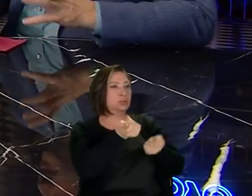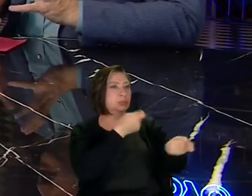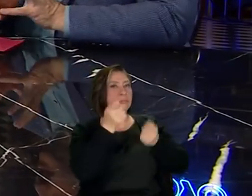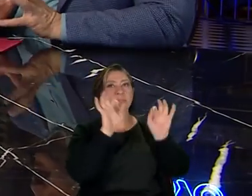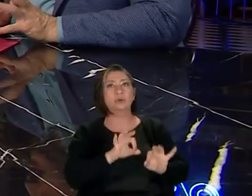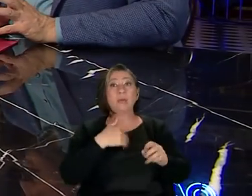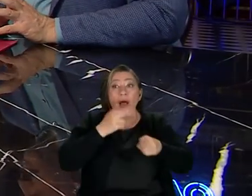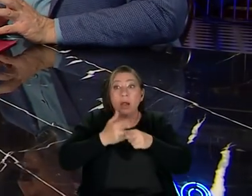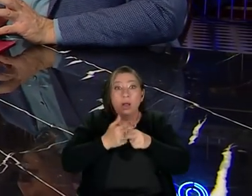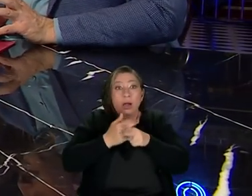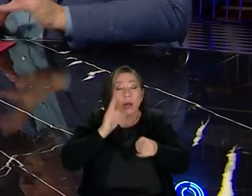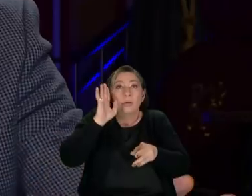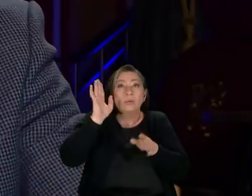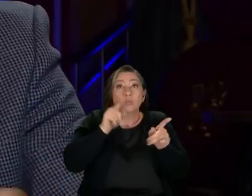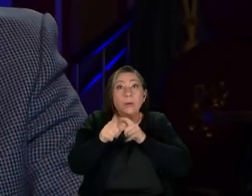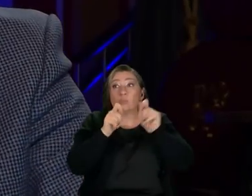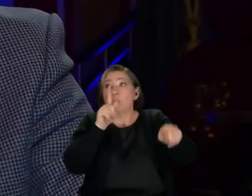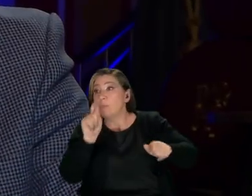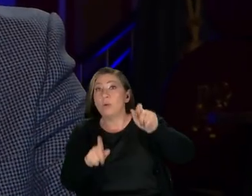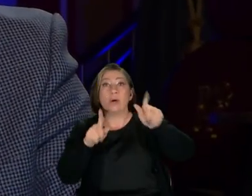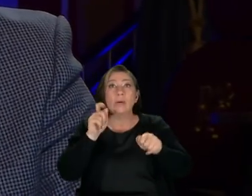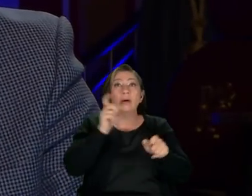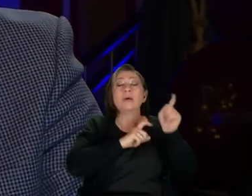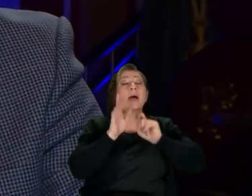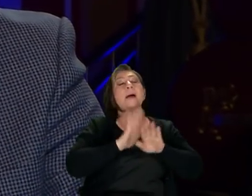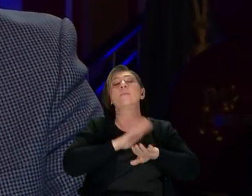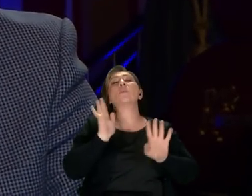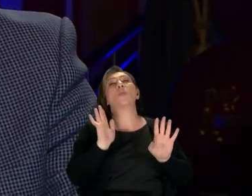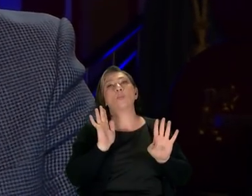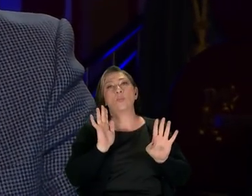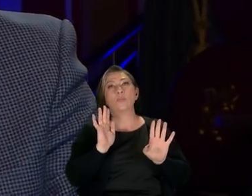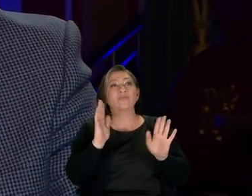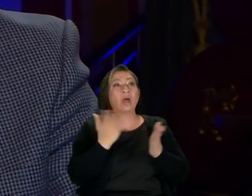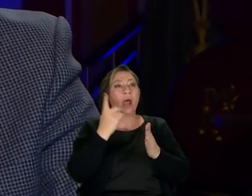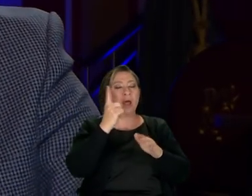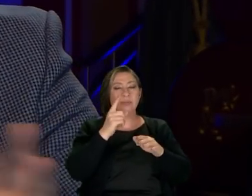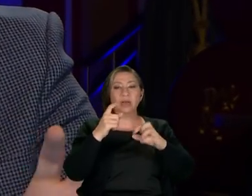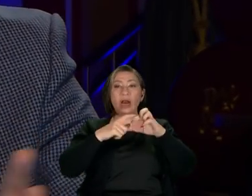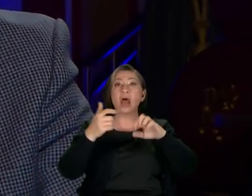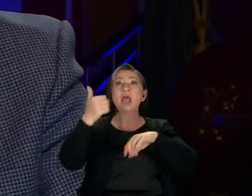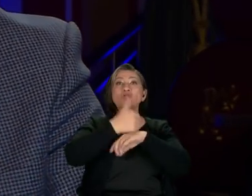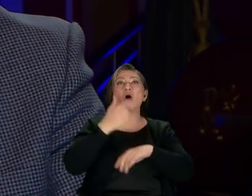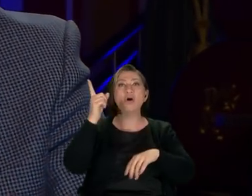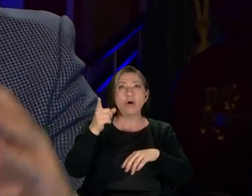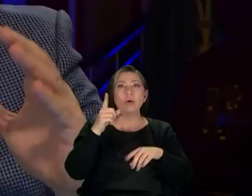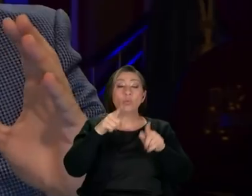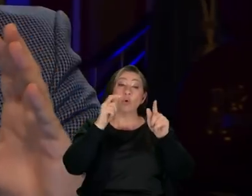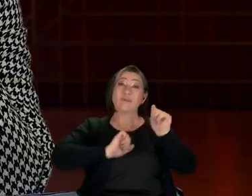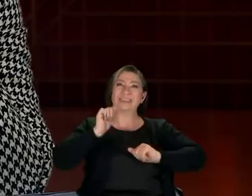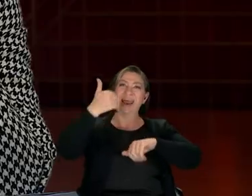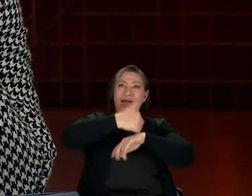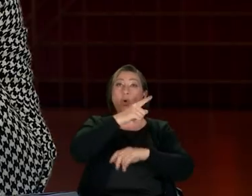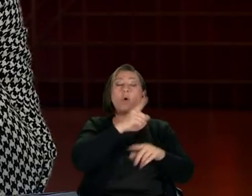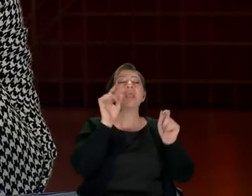ben alelacele hareket edip işte şunu böyle yapalım, böyle yapalım demiyorum. Veya da herhangi bir rektörümüz şöyle yapalım değil.